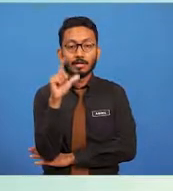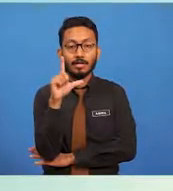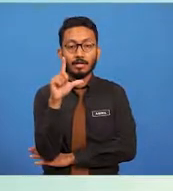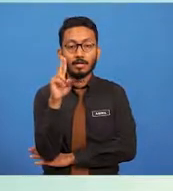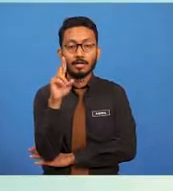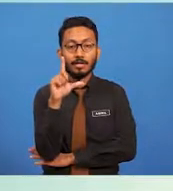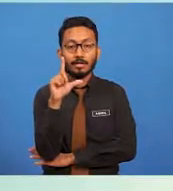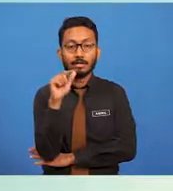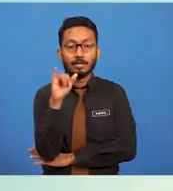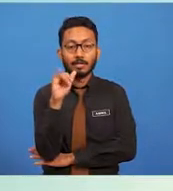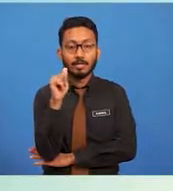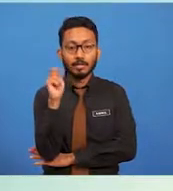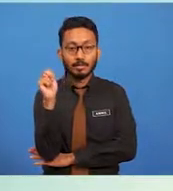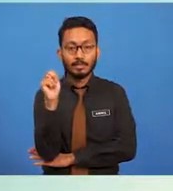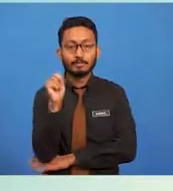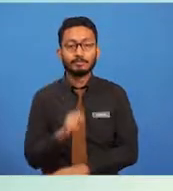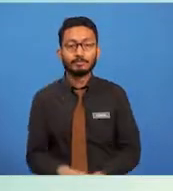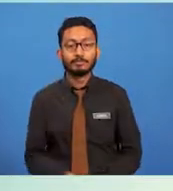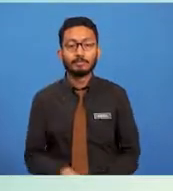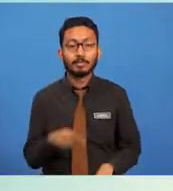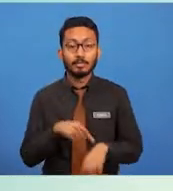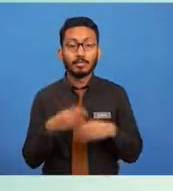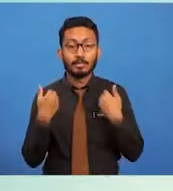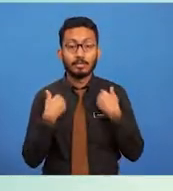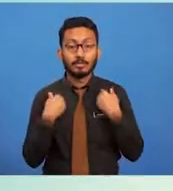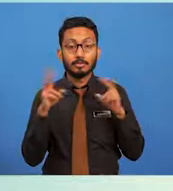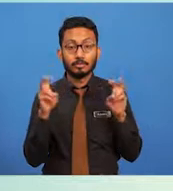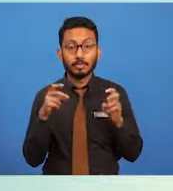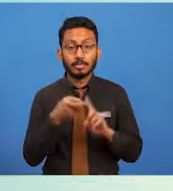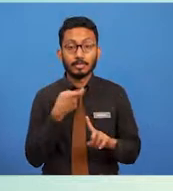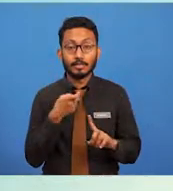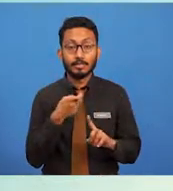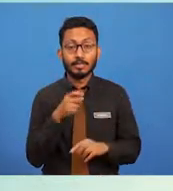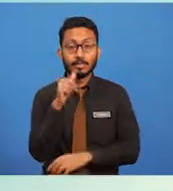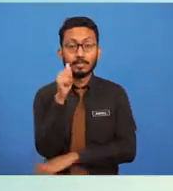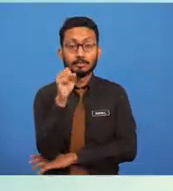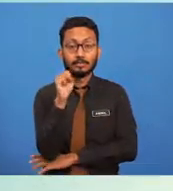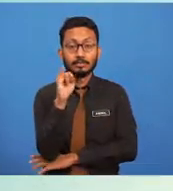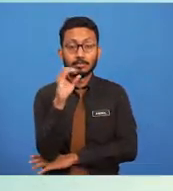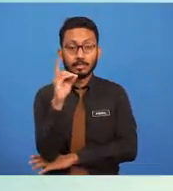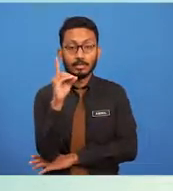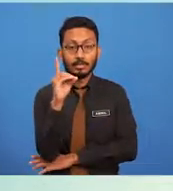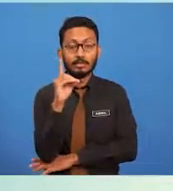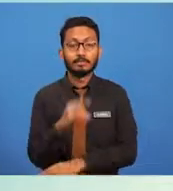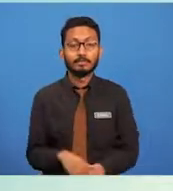Ini adalah subtopik dari bab 6 iaitu asid, base dan garam.